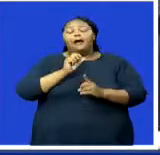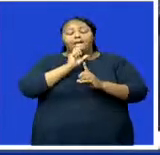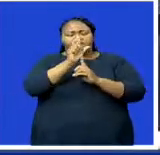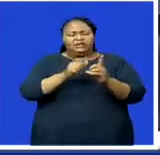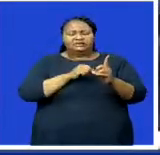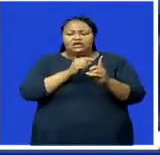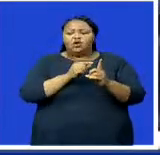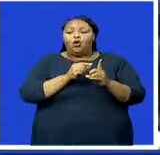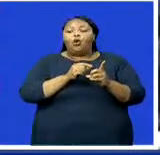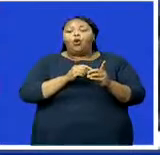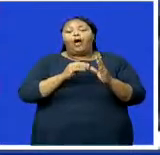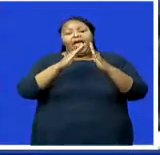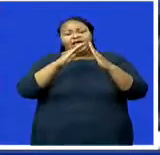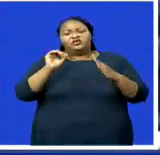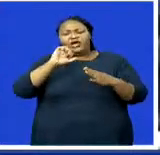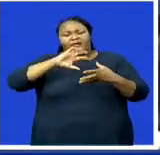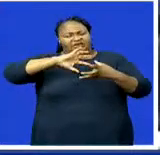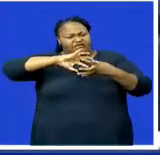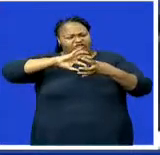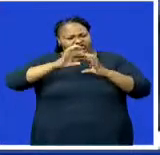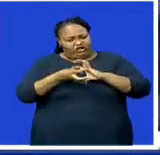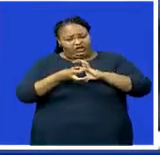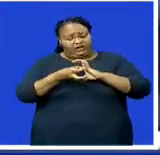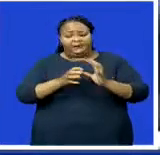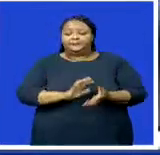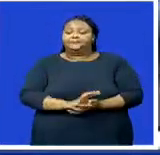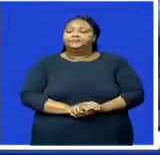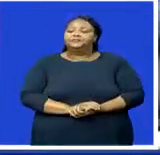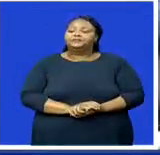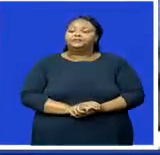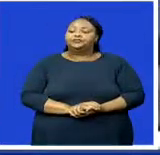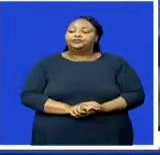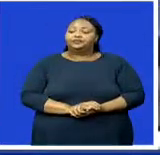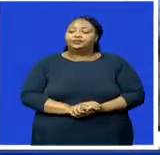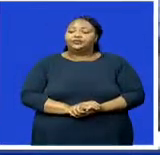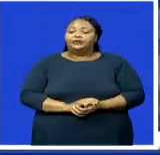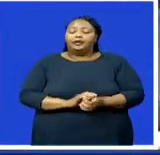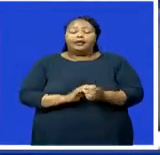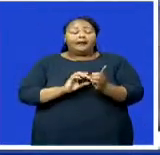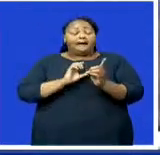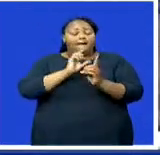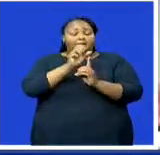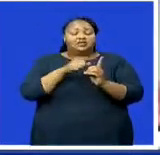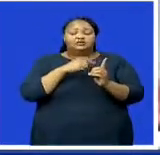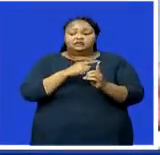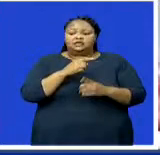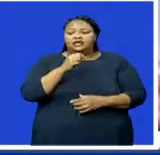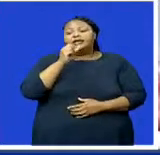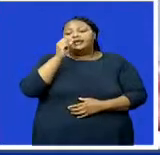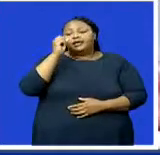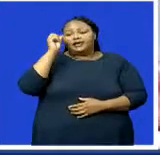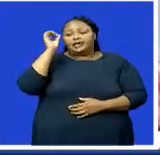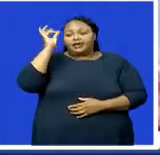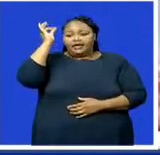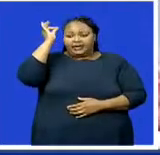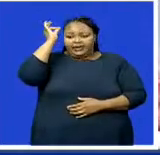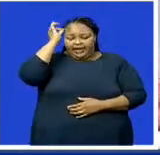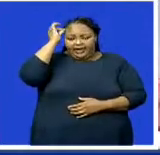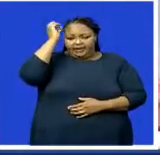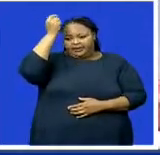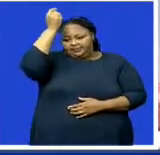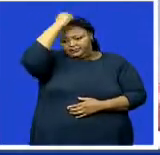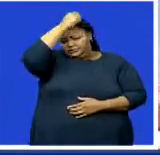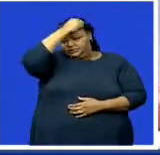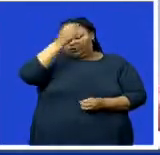Umsunguli wayo kule nhlangano yempunga Thoni Sibanze yithi bakhuthathwa makhosi elive kuchubeka nemsebenzi ngako ke bayawubambisa